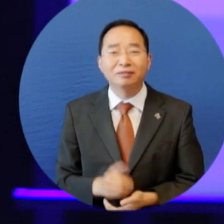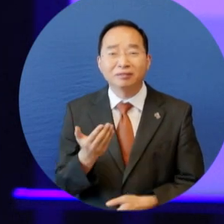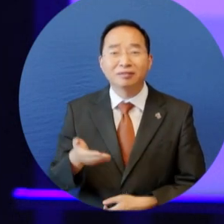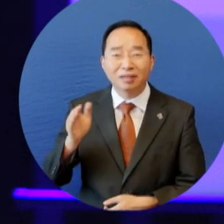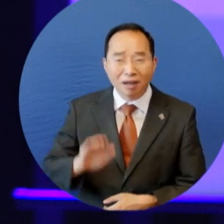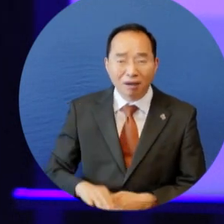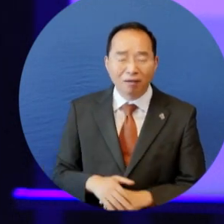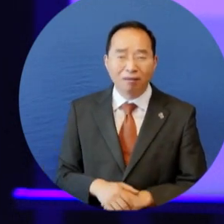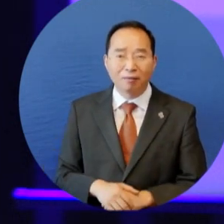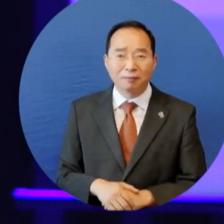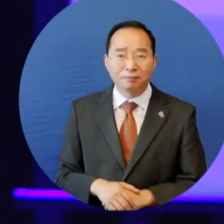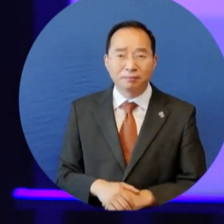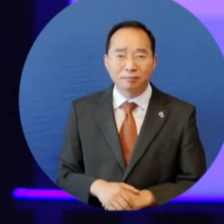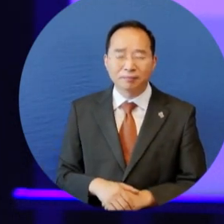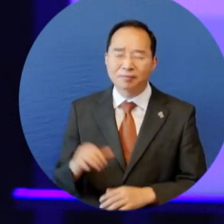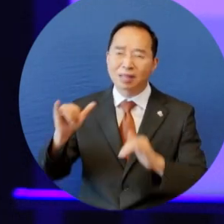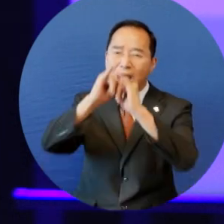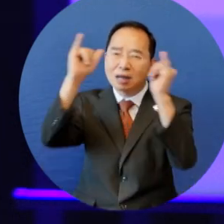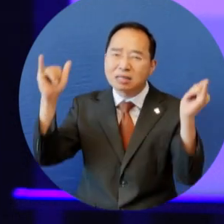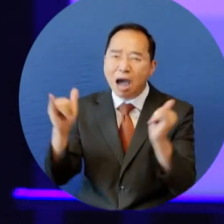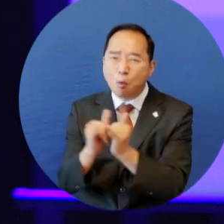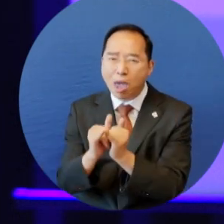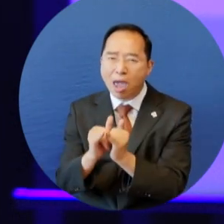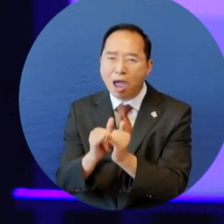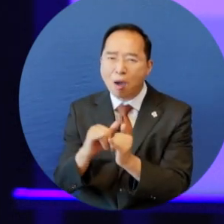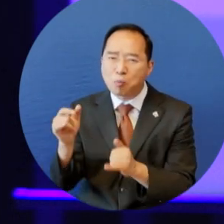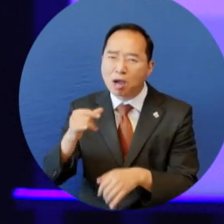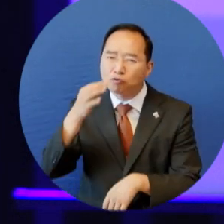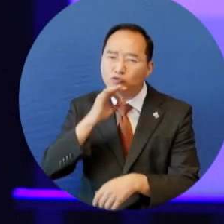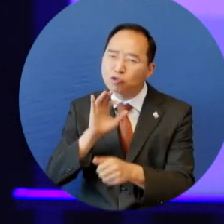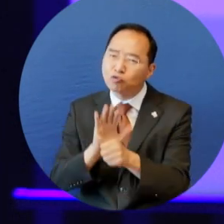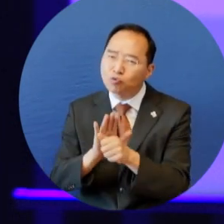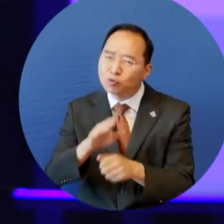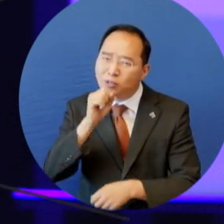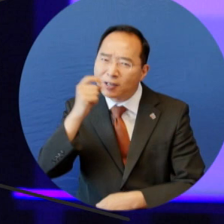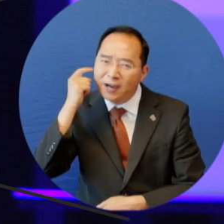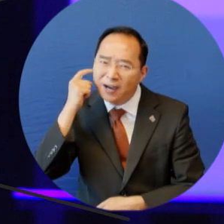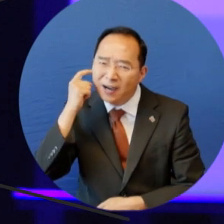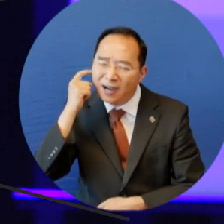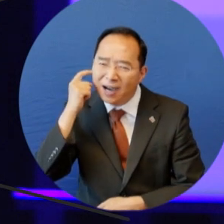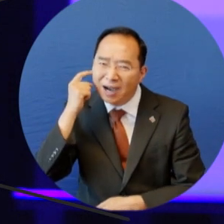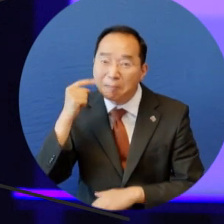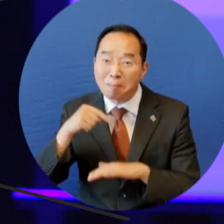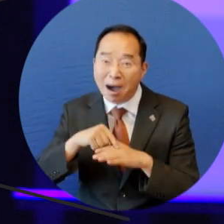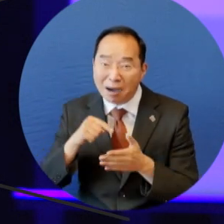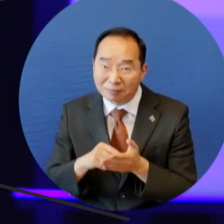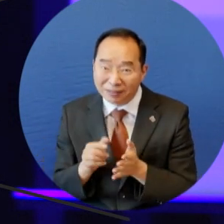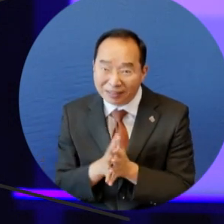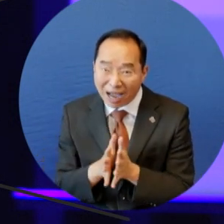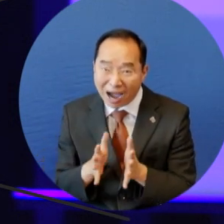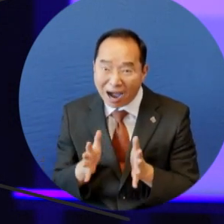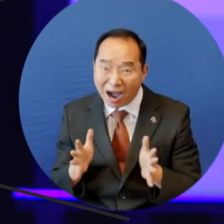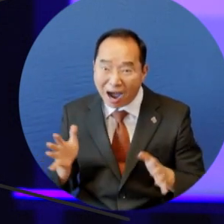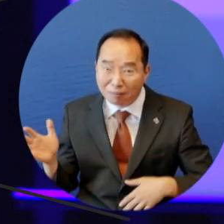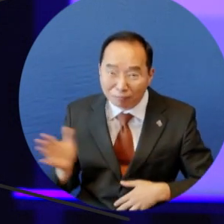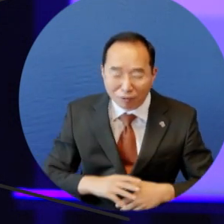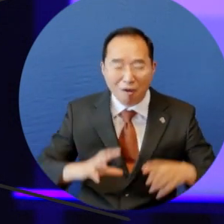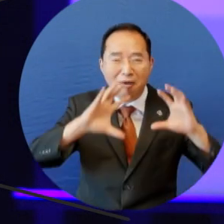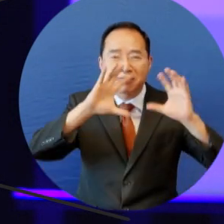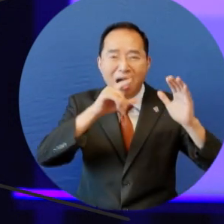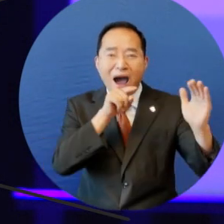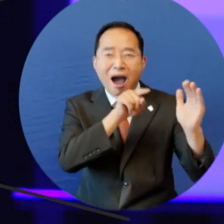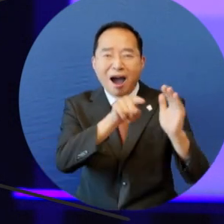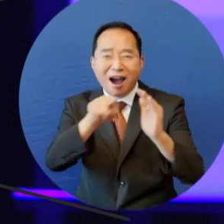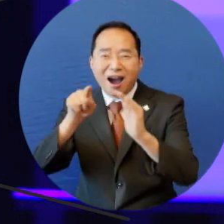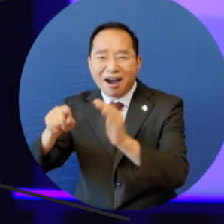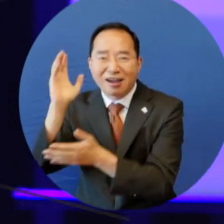제 마음에 공공의 가치가 이렇게 하나 한 씨앗처럼 들어온 다음부터 제가 다양한 나라를